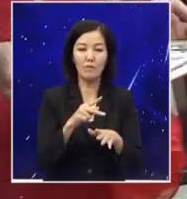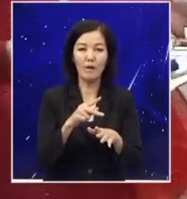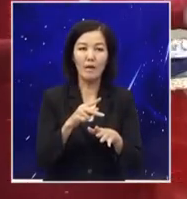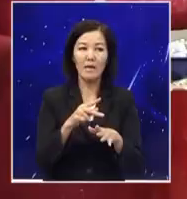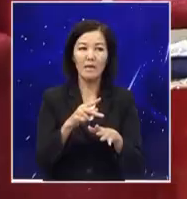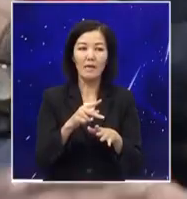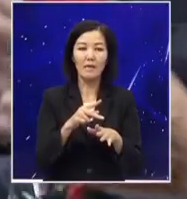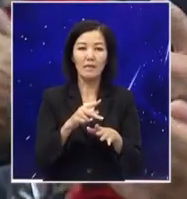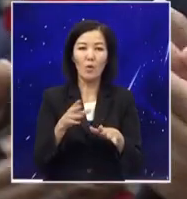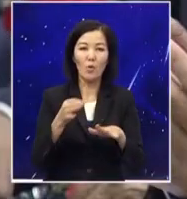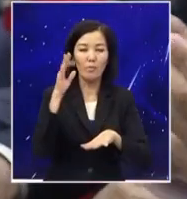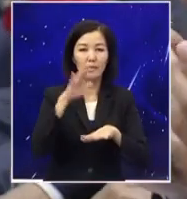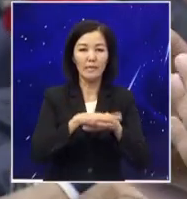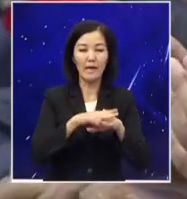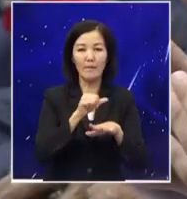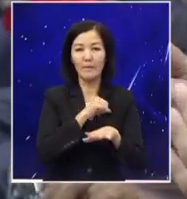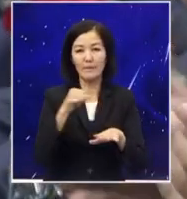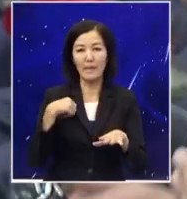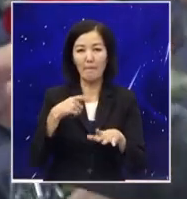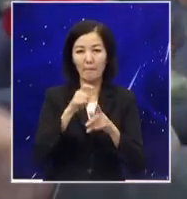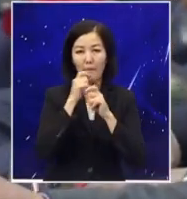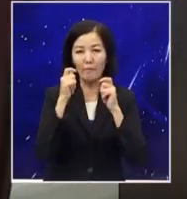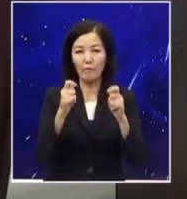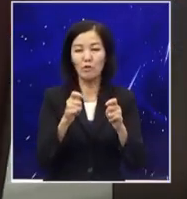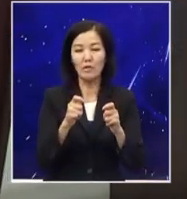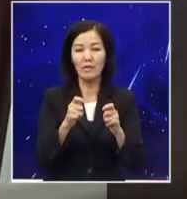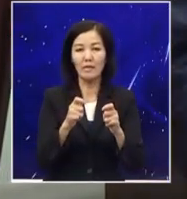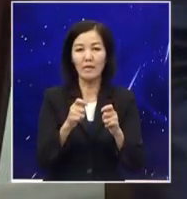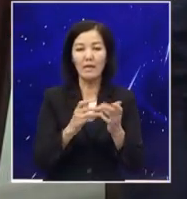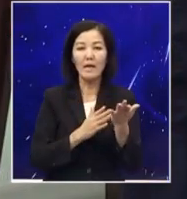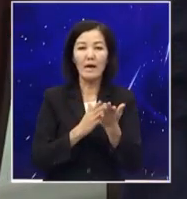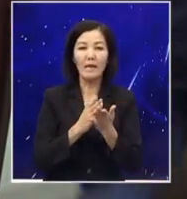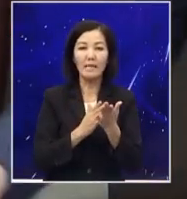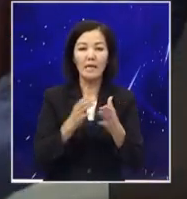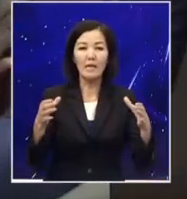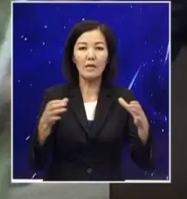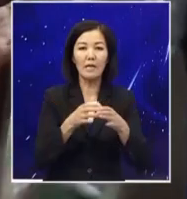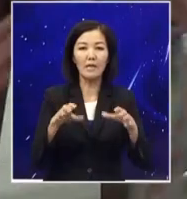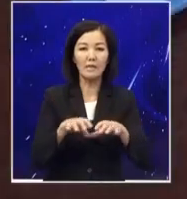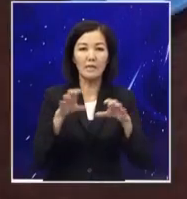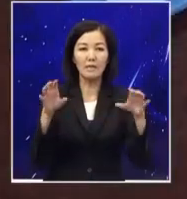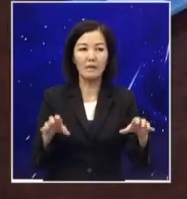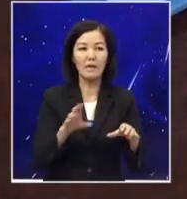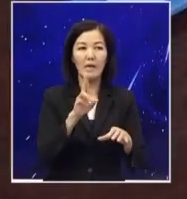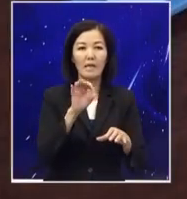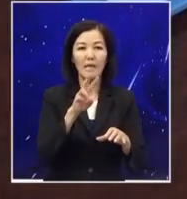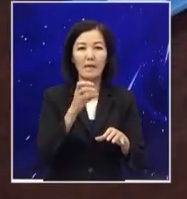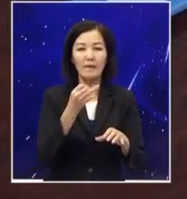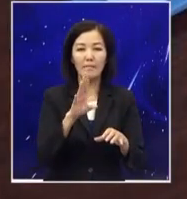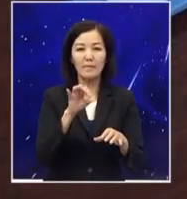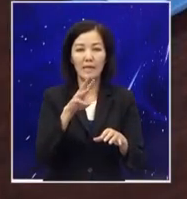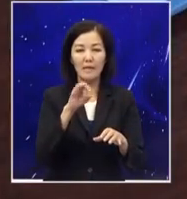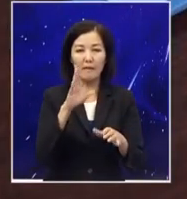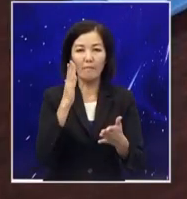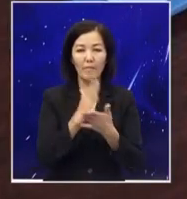шығып, марапаттарын облыс әкімі қолынан алды. Қатарында облыстың ардагерлер кеңесінің төрағасы Ермек Келемсейіт, Көксу аудандық